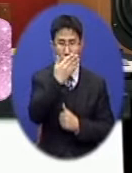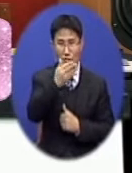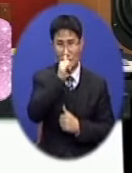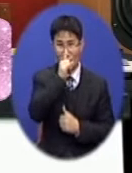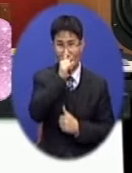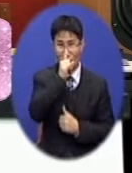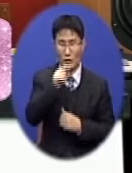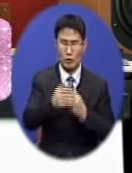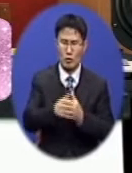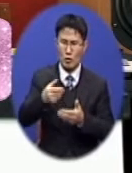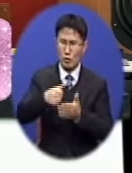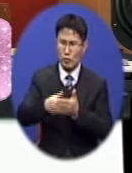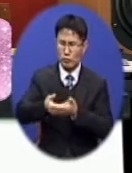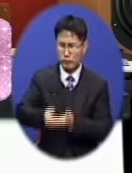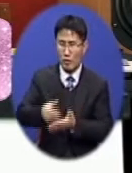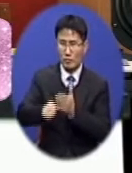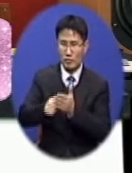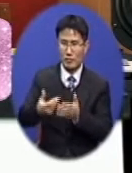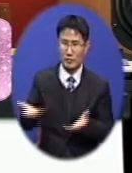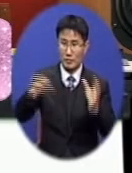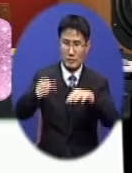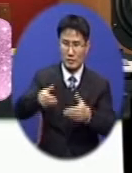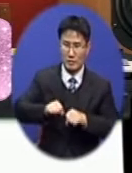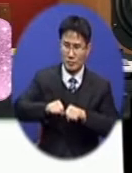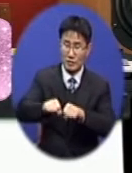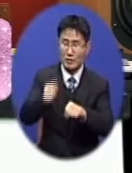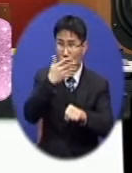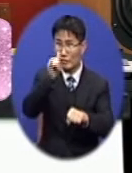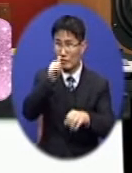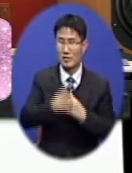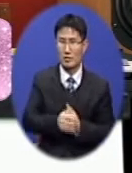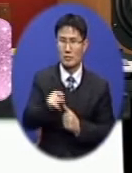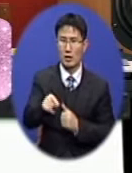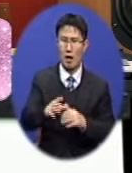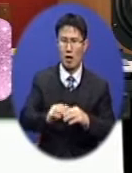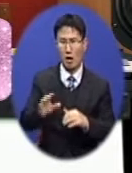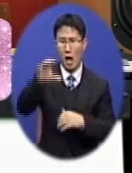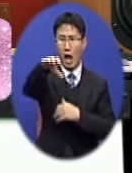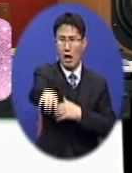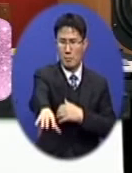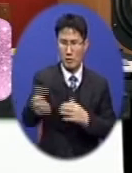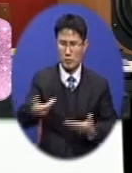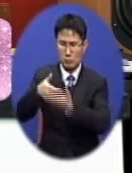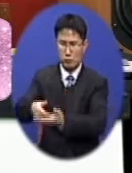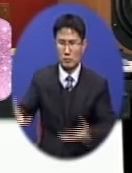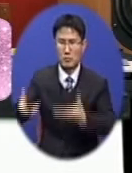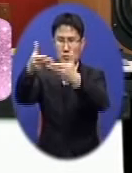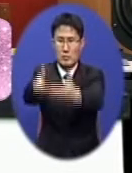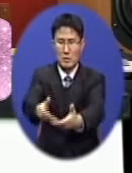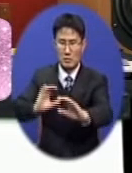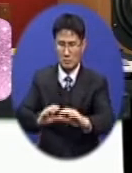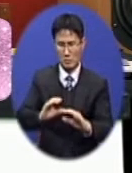기구로 무거운 짐을 담아 편하게 이동할 수 있습니다. 하지만 앞쪽에 무거운 짐을 실을 경우 무게가